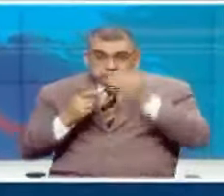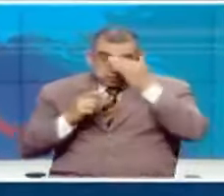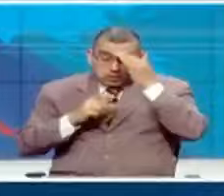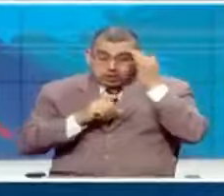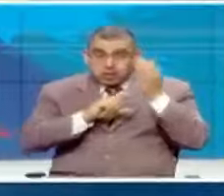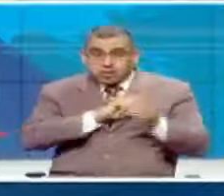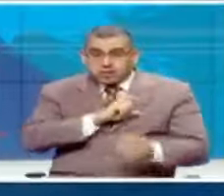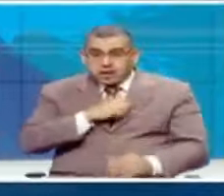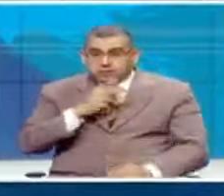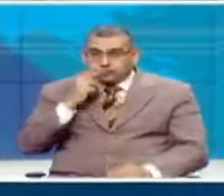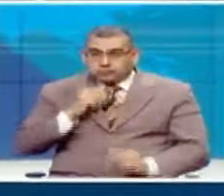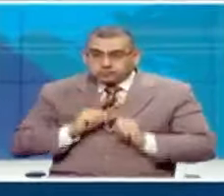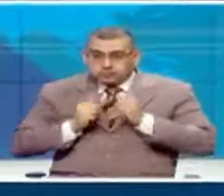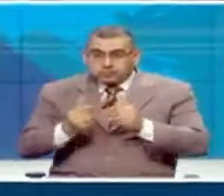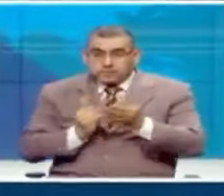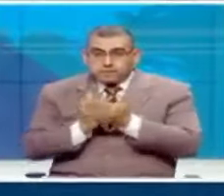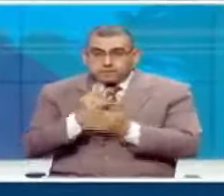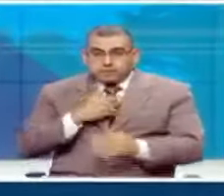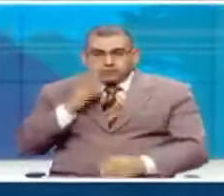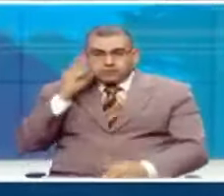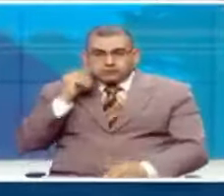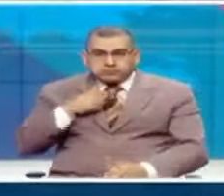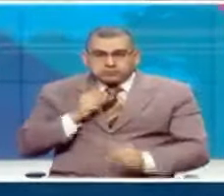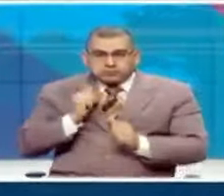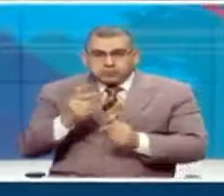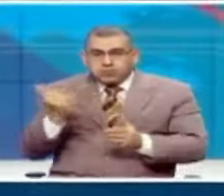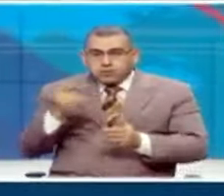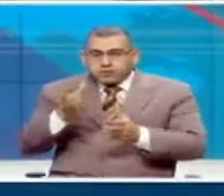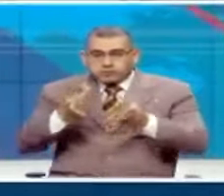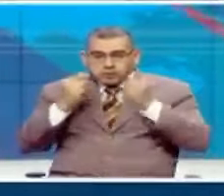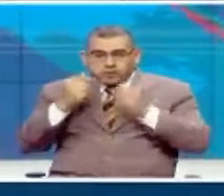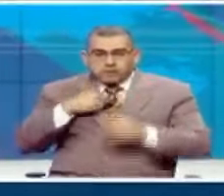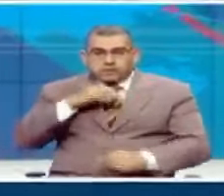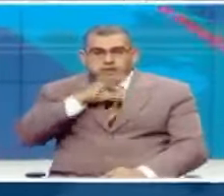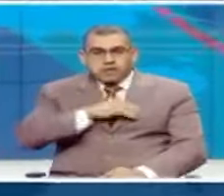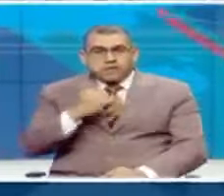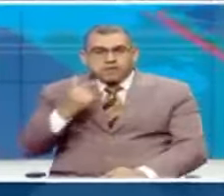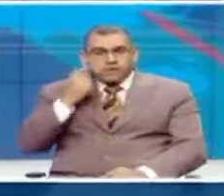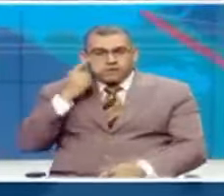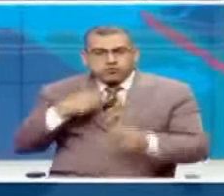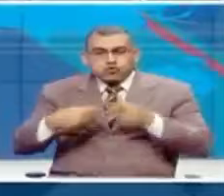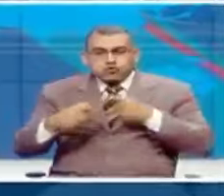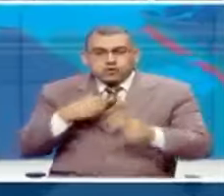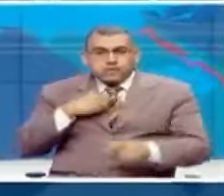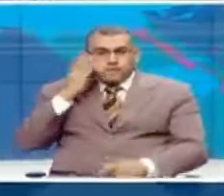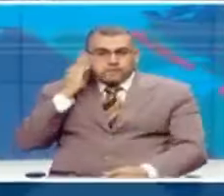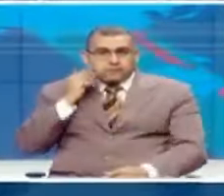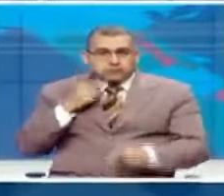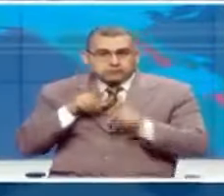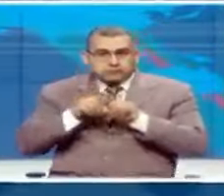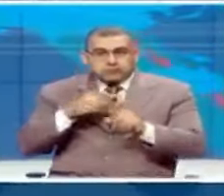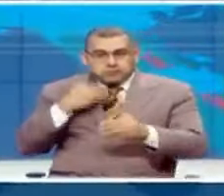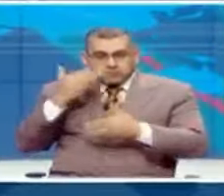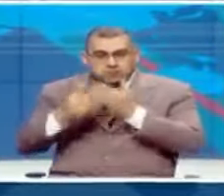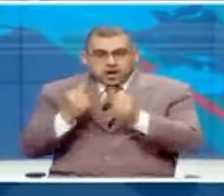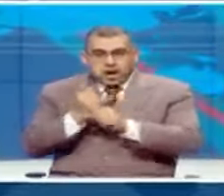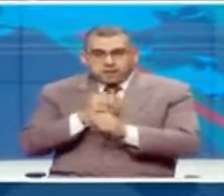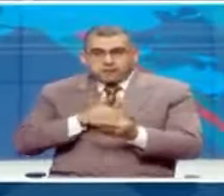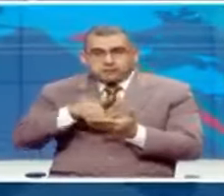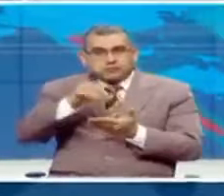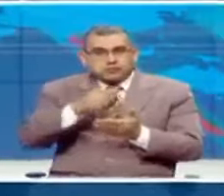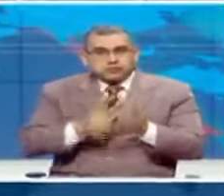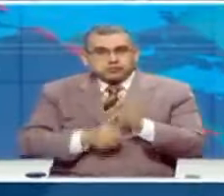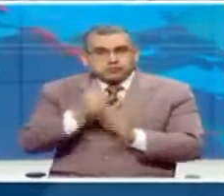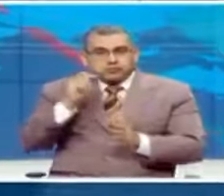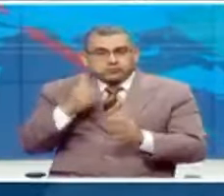أكدوا أن التحاقهم بتلك المدارس المهنية المتخصصة في مجالات التكنولوجيا سوف يؤهلهم لسوق العمل